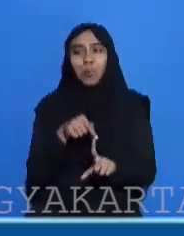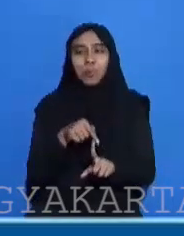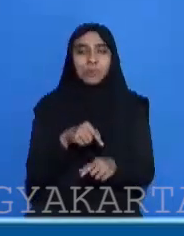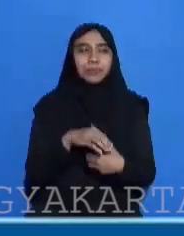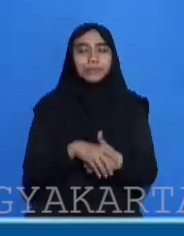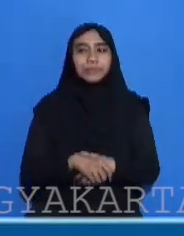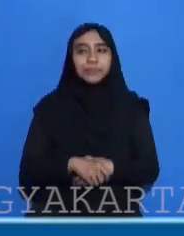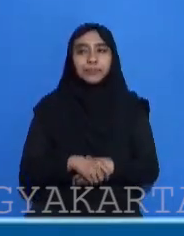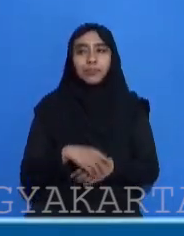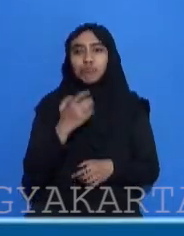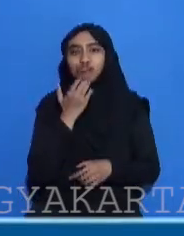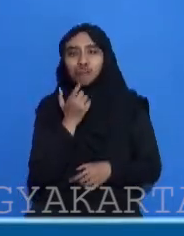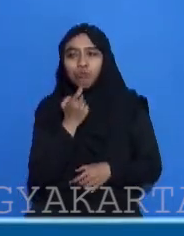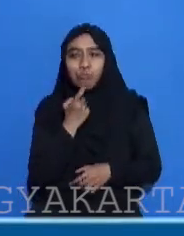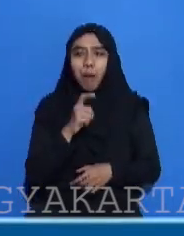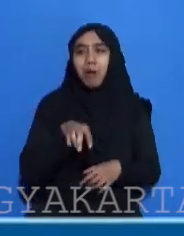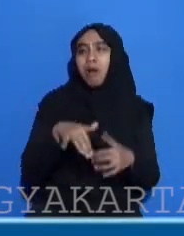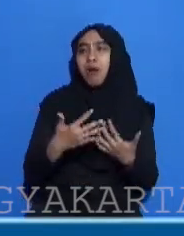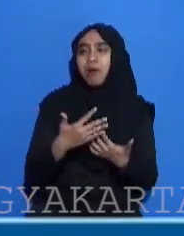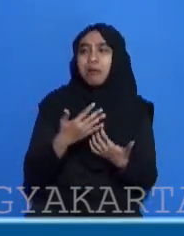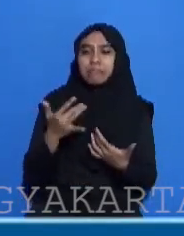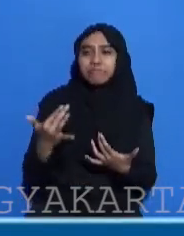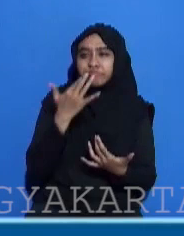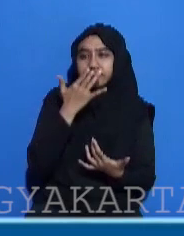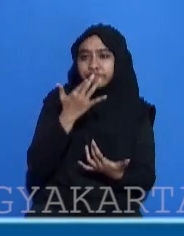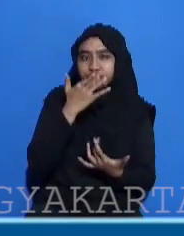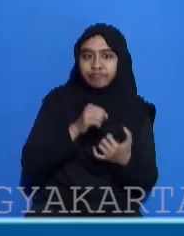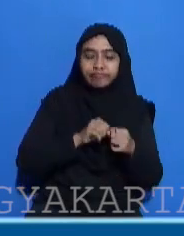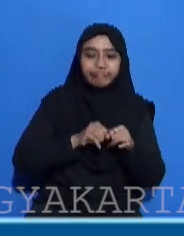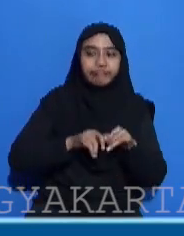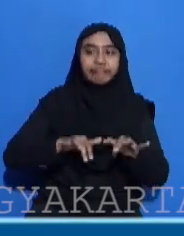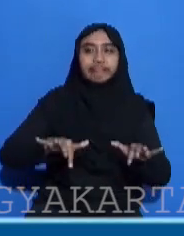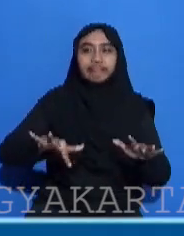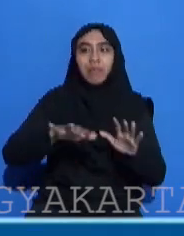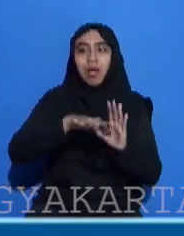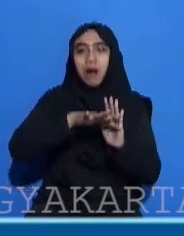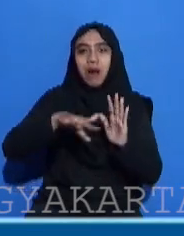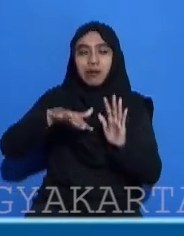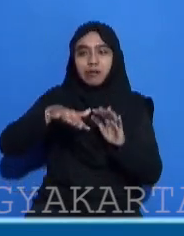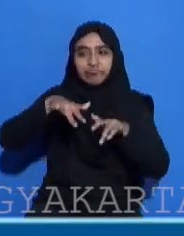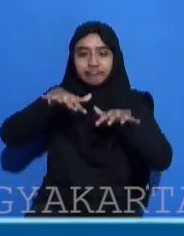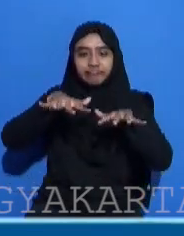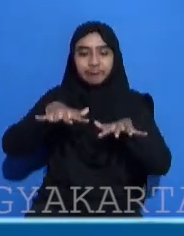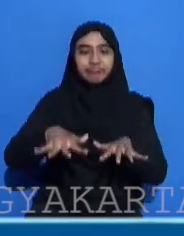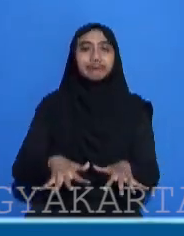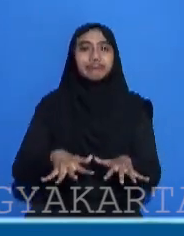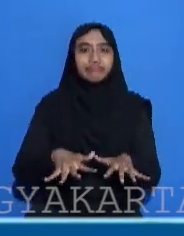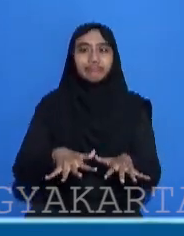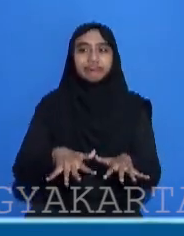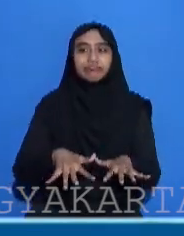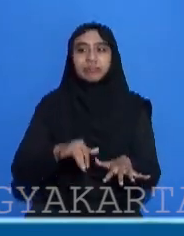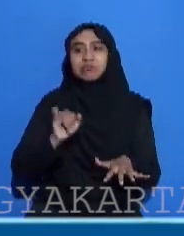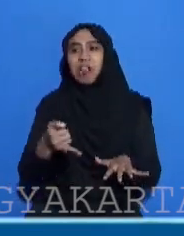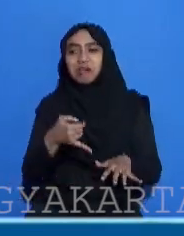nyobi budidaya lele sistem oksigen tebar pada Toyota Benton kalian sistem kocor dan di sistem oksigen